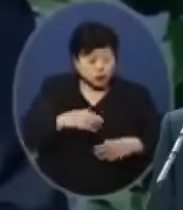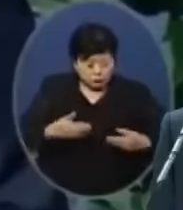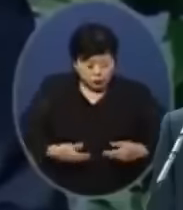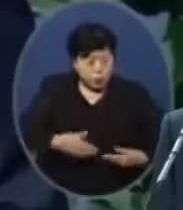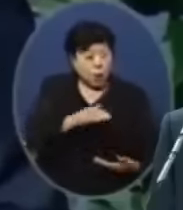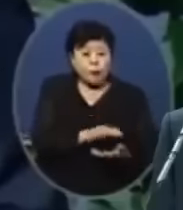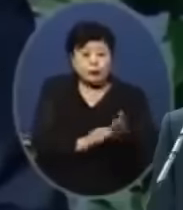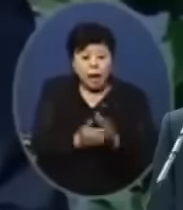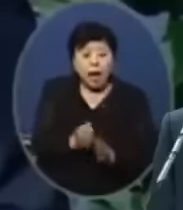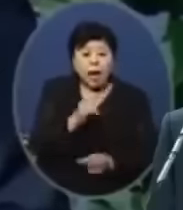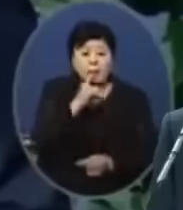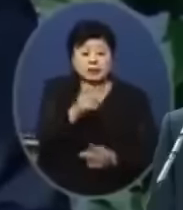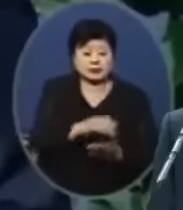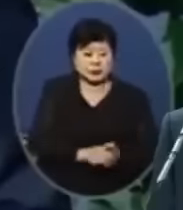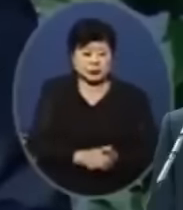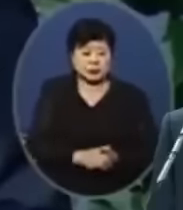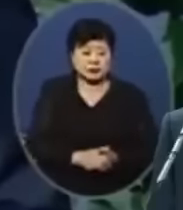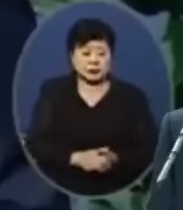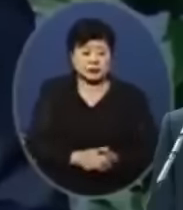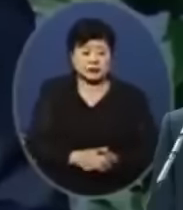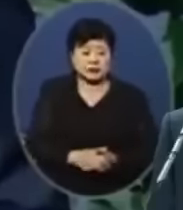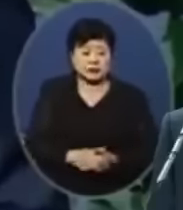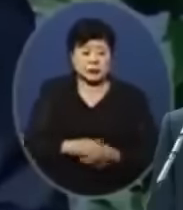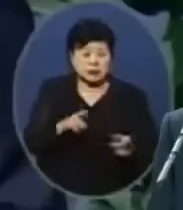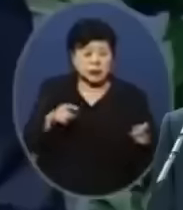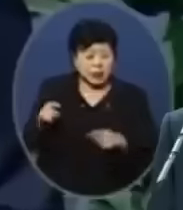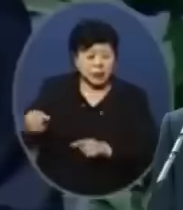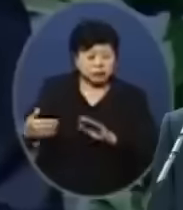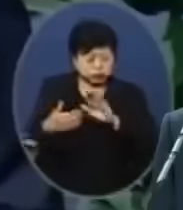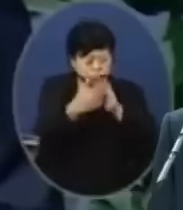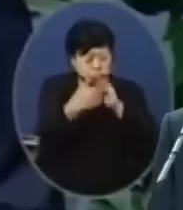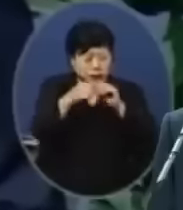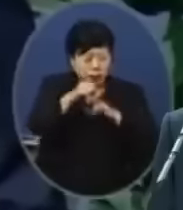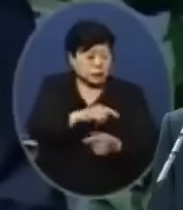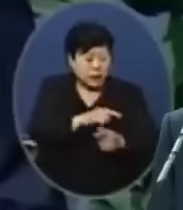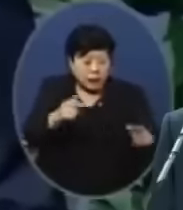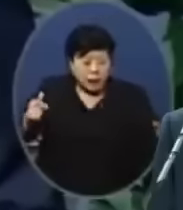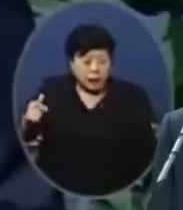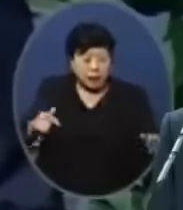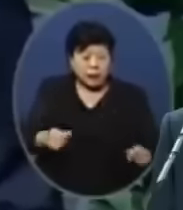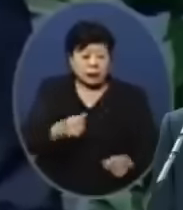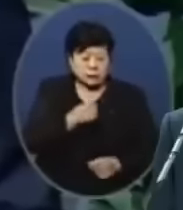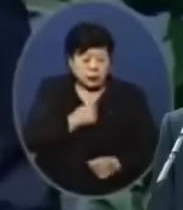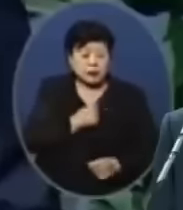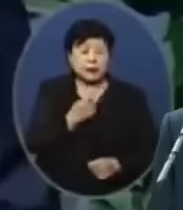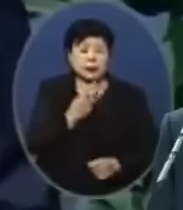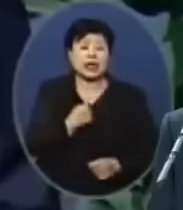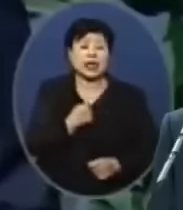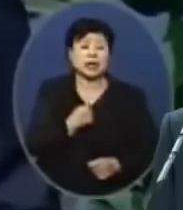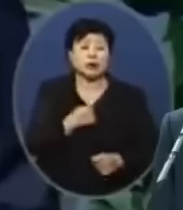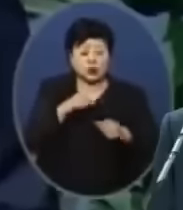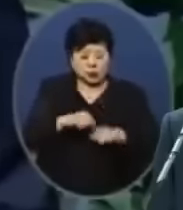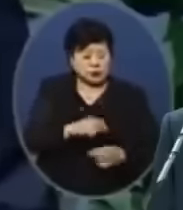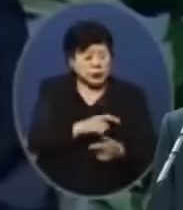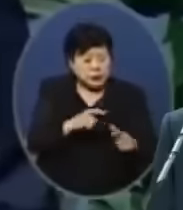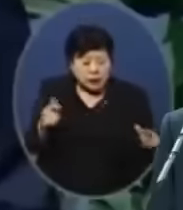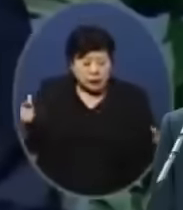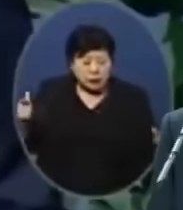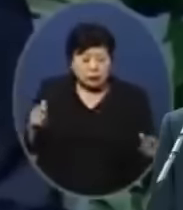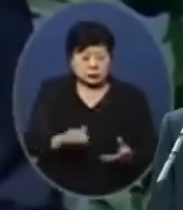필요가 없다, 그렇게 말씀하는 것입니다. 사방으로 우겨쌈을 당하여도 쌓이지 아니하며, 답답한 일을 당하여도 낙심하지